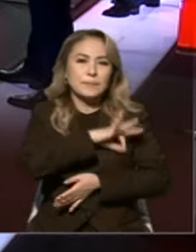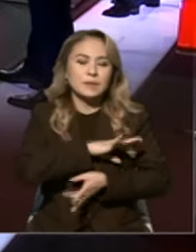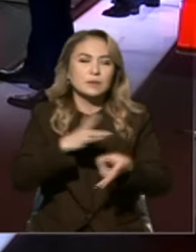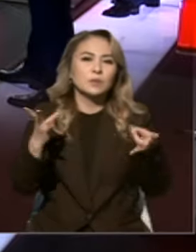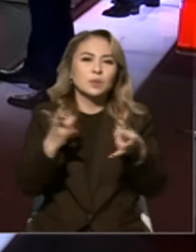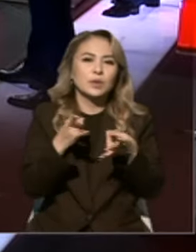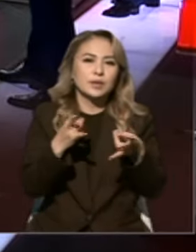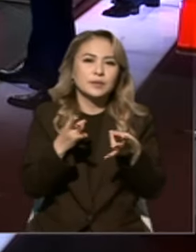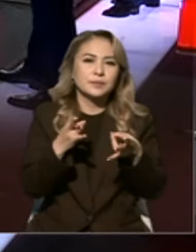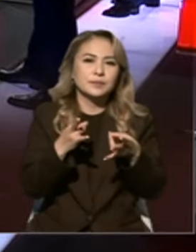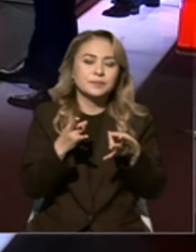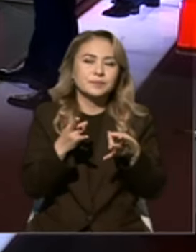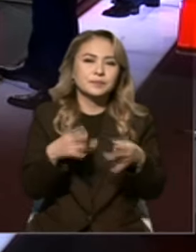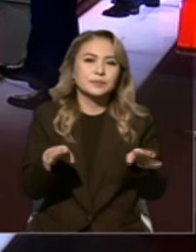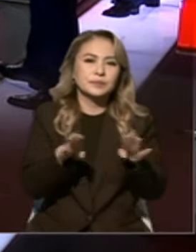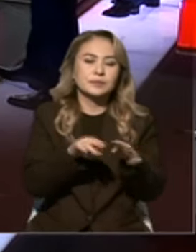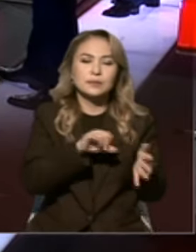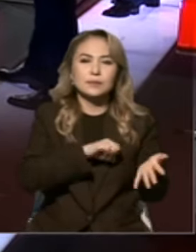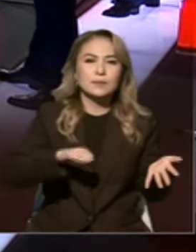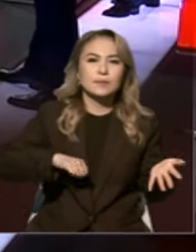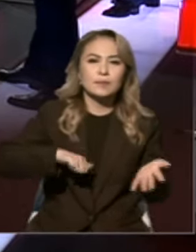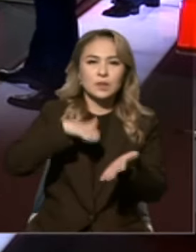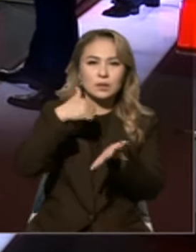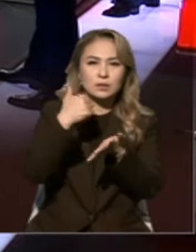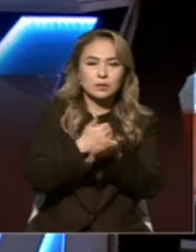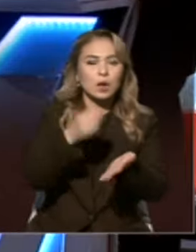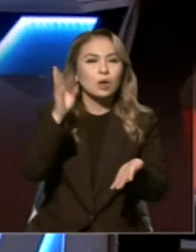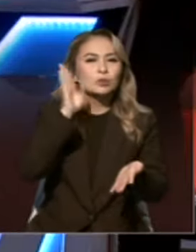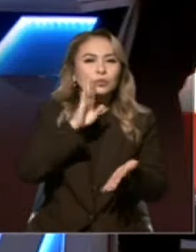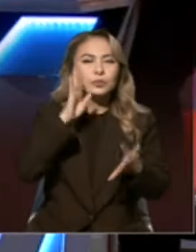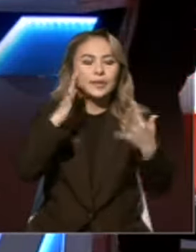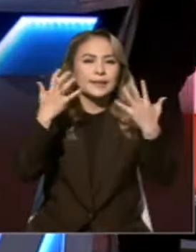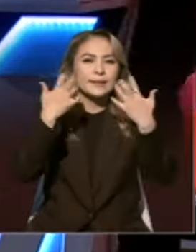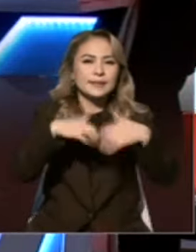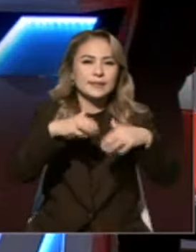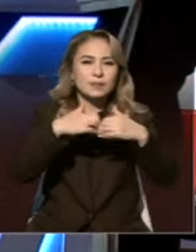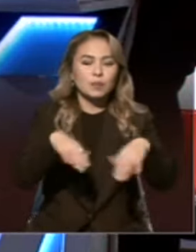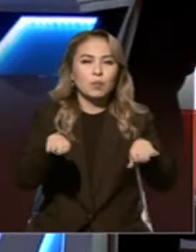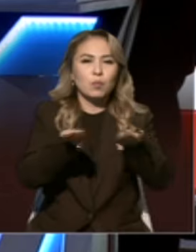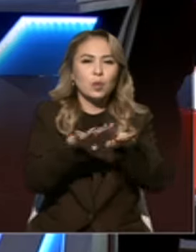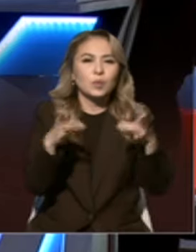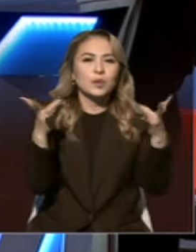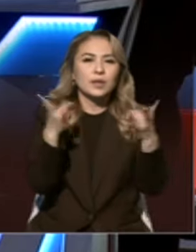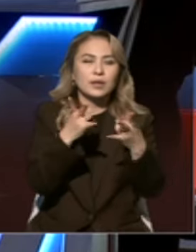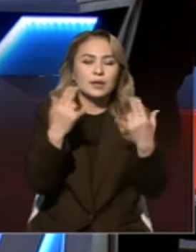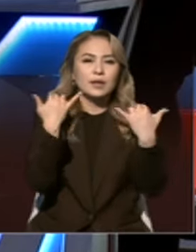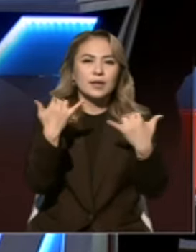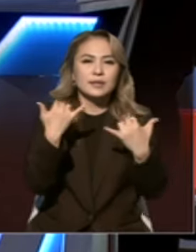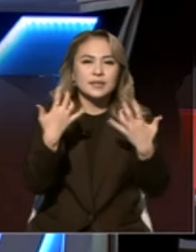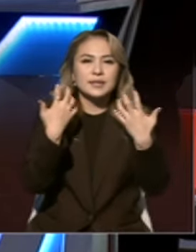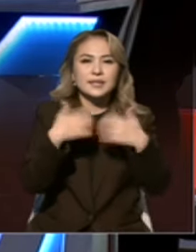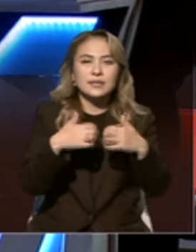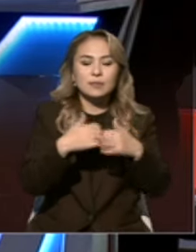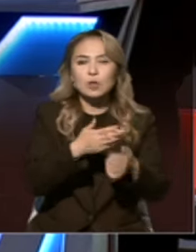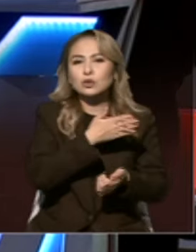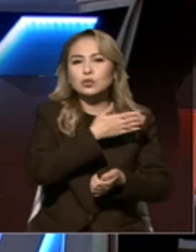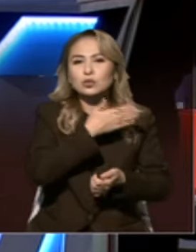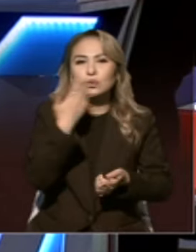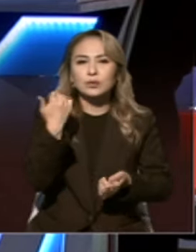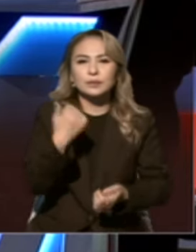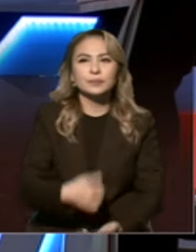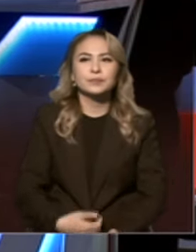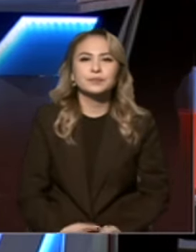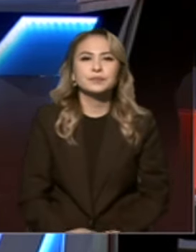тартуымыз керек. Сосын ең басты мәселе бұл судың есебі болу керек. Өйткені бізде қазір есеп жоқ, мүлдем. Есеп